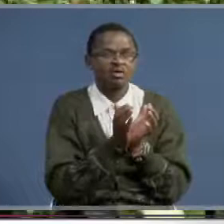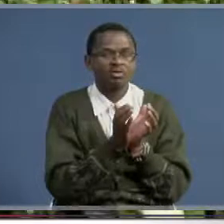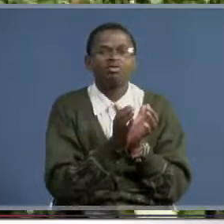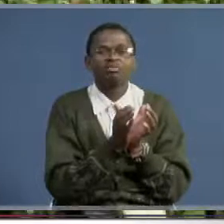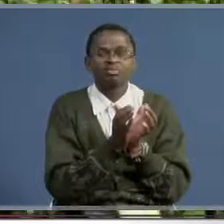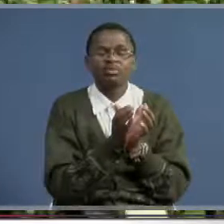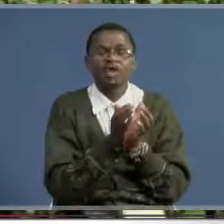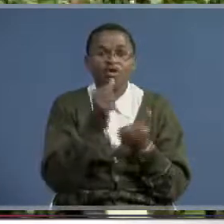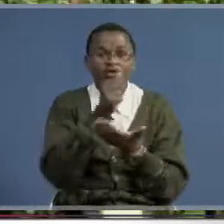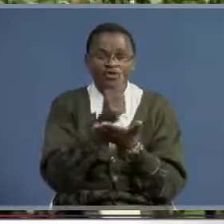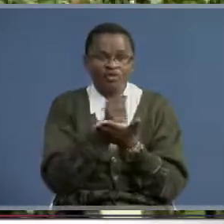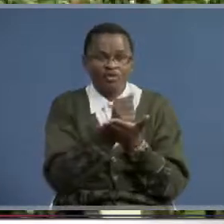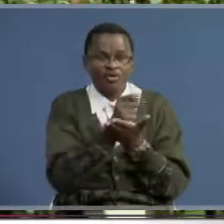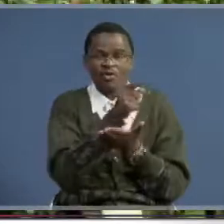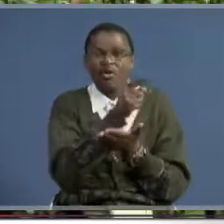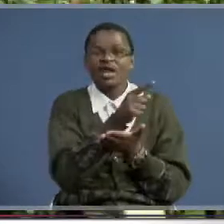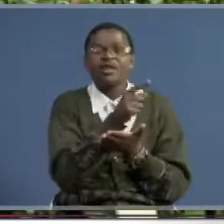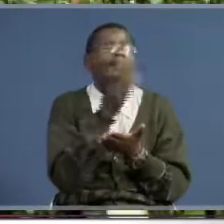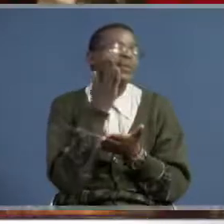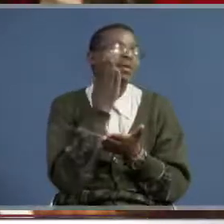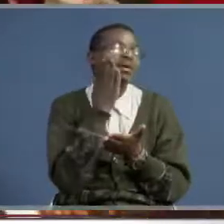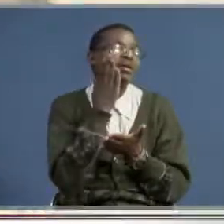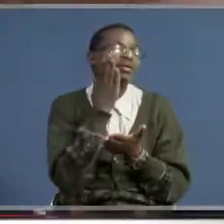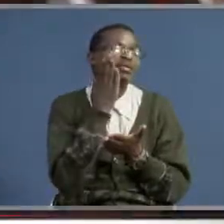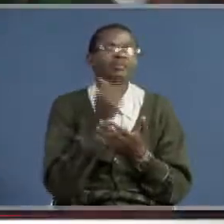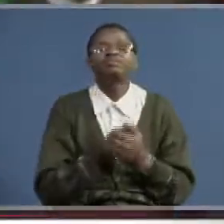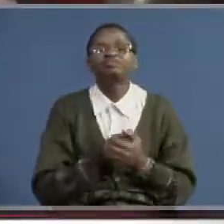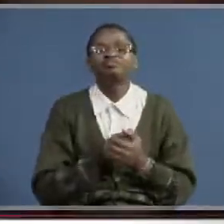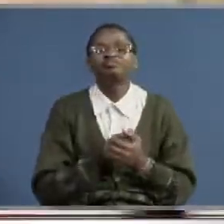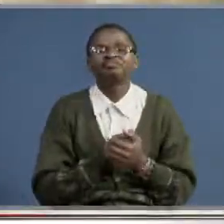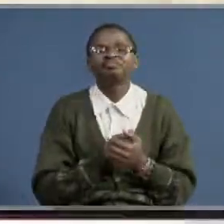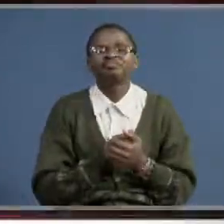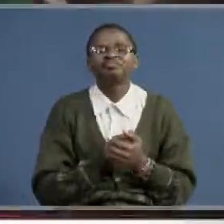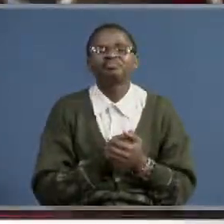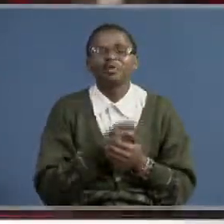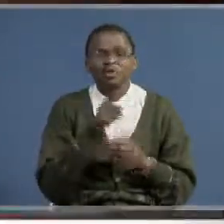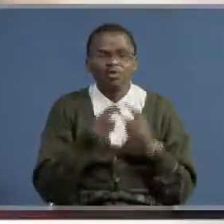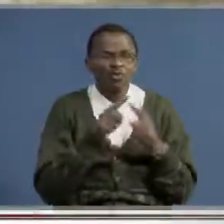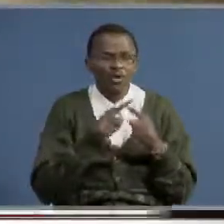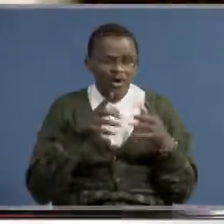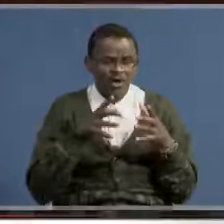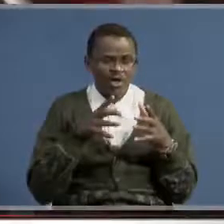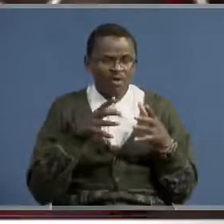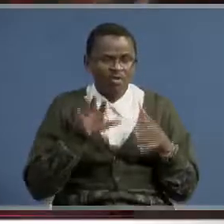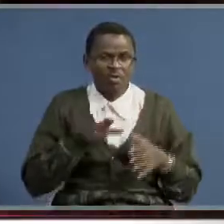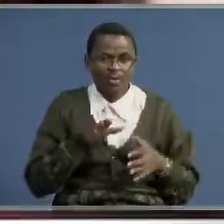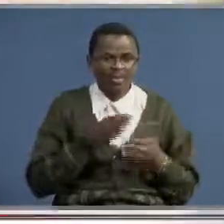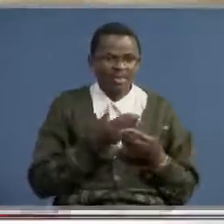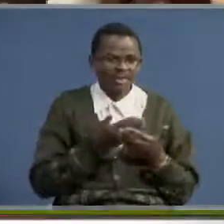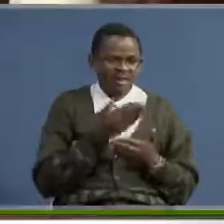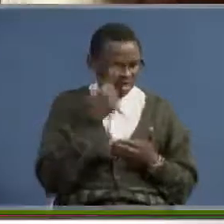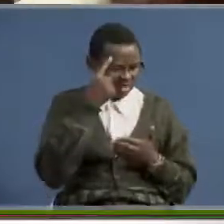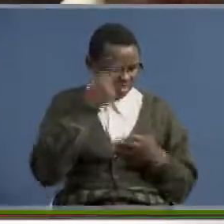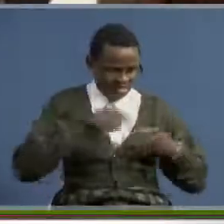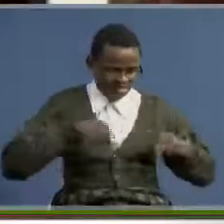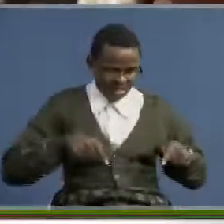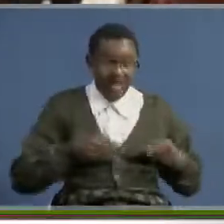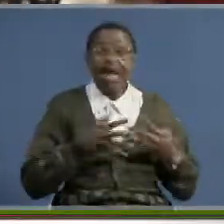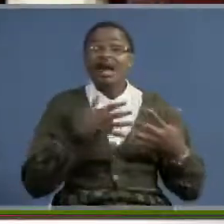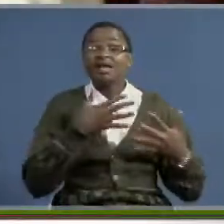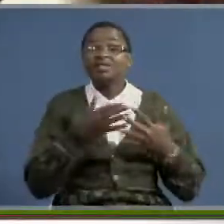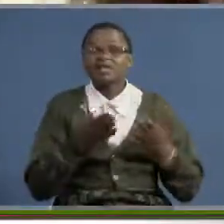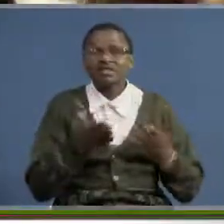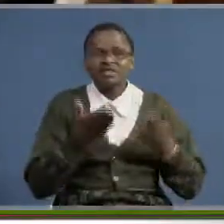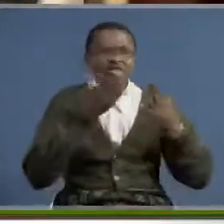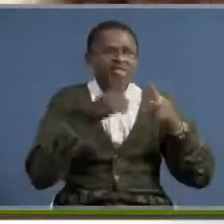kwamba unaonekana ni mama. Yeah, mana. Grace Kaisang reveals that when women are praying for something, they wear the belt as a sign of sacrifice